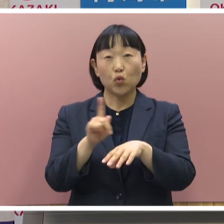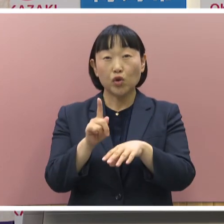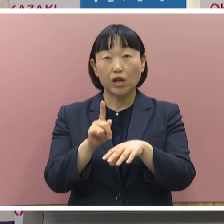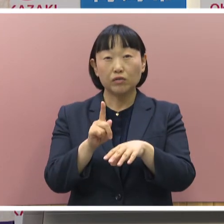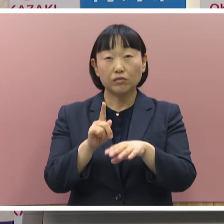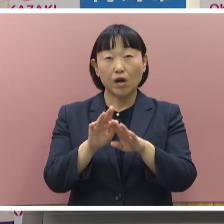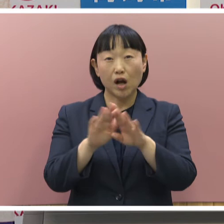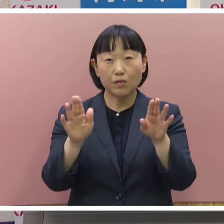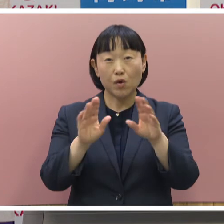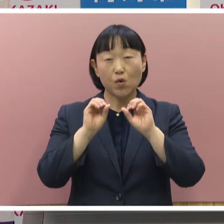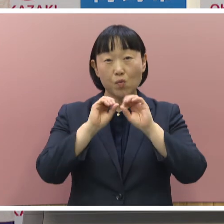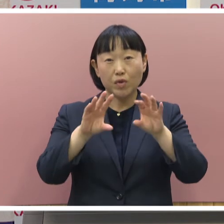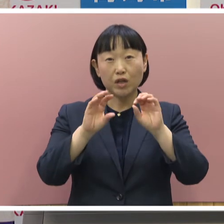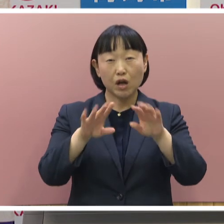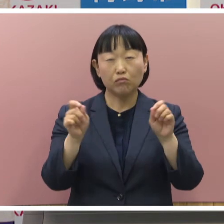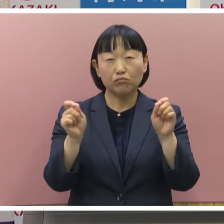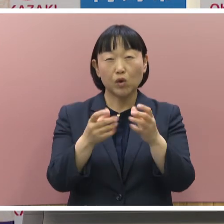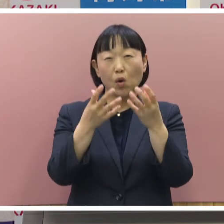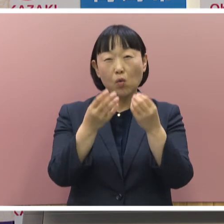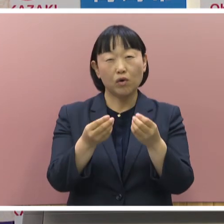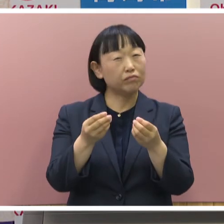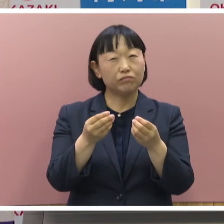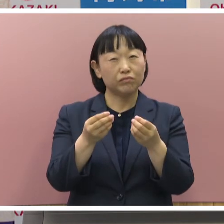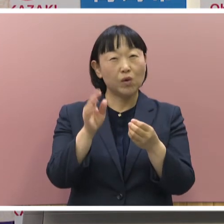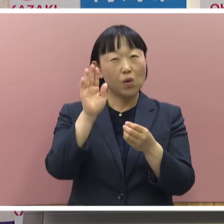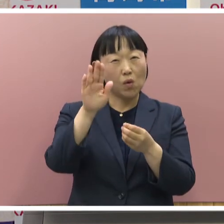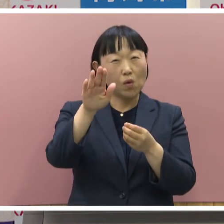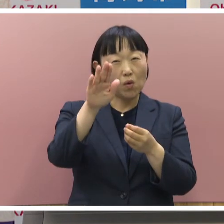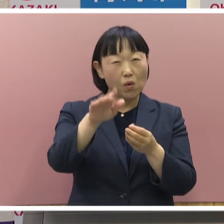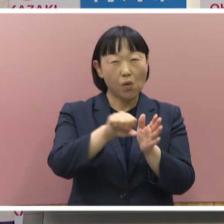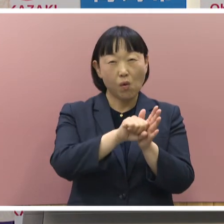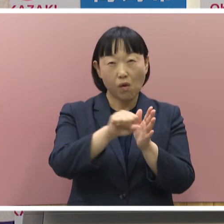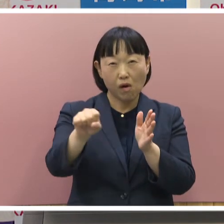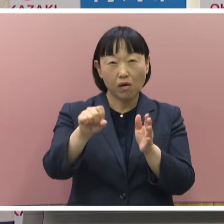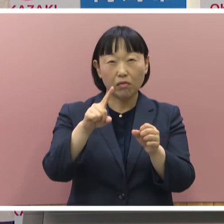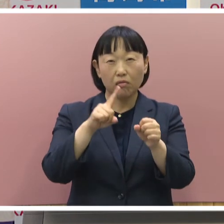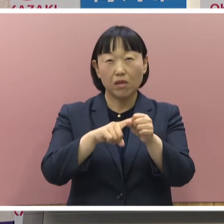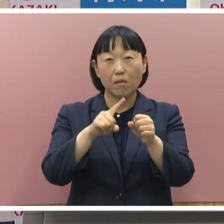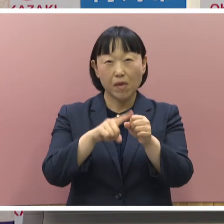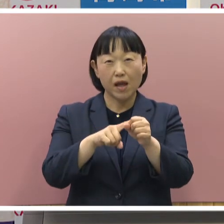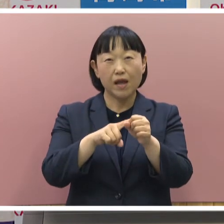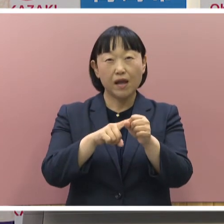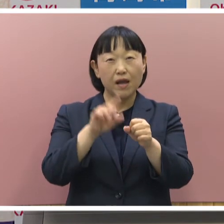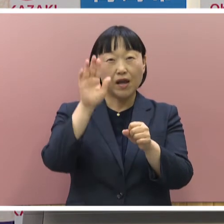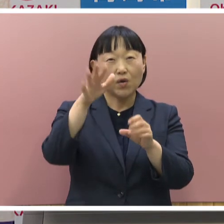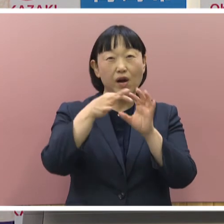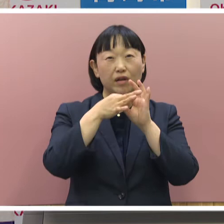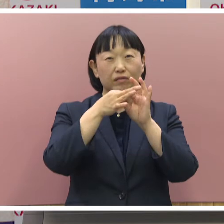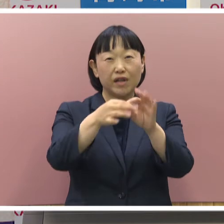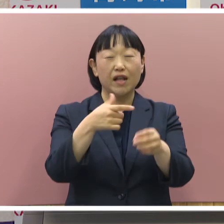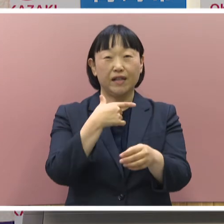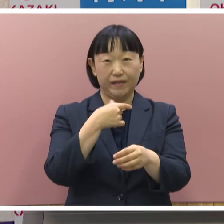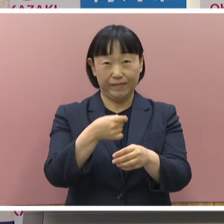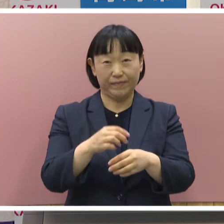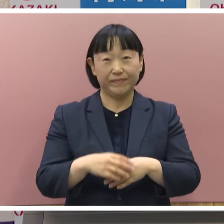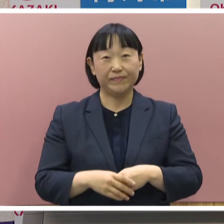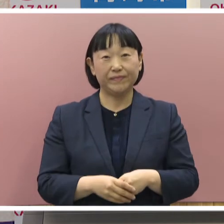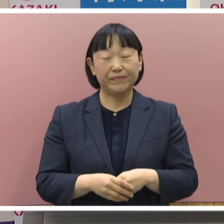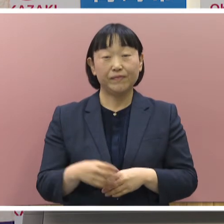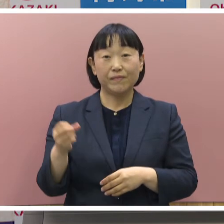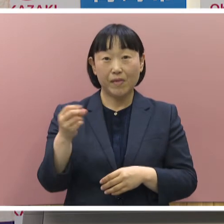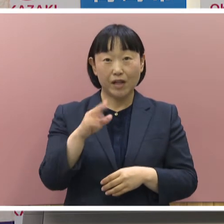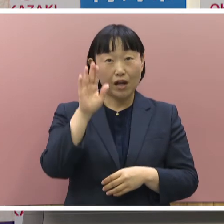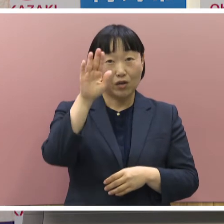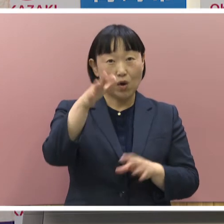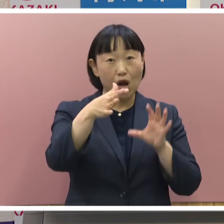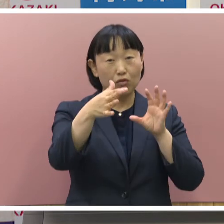PR 効果が一過性とならないためにも、この機会を最大限に活用して 将来へつなげていくことが必要です。また